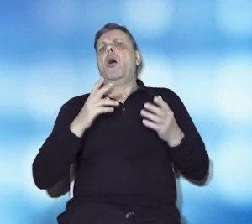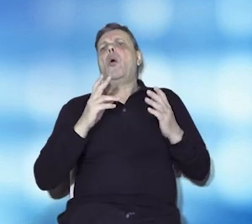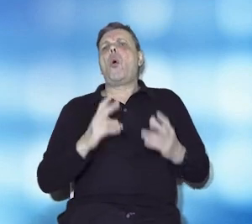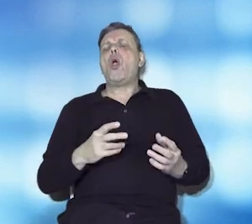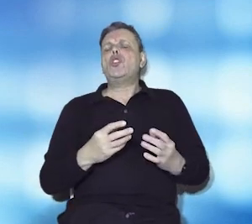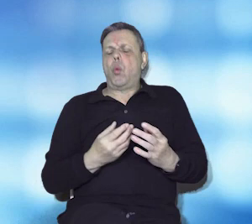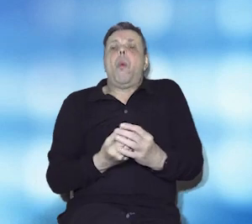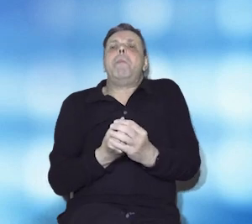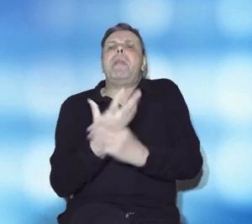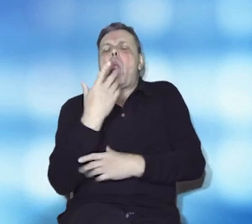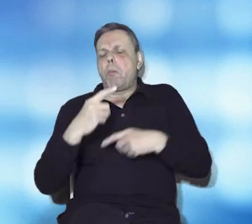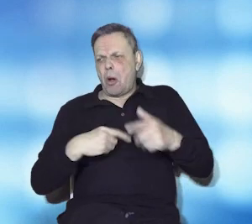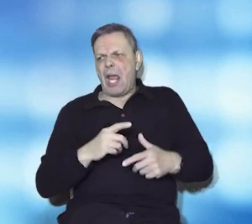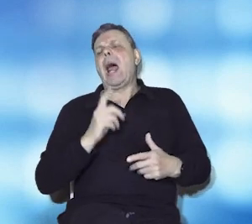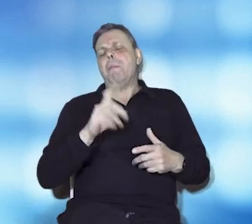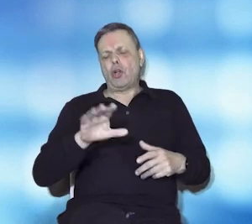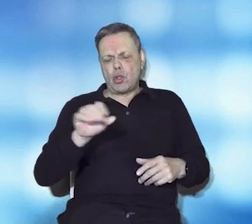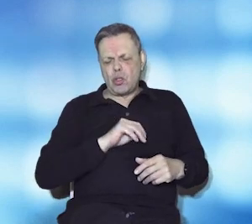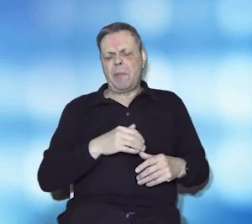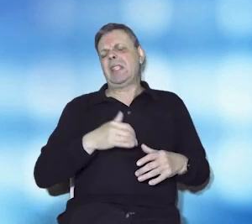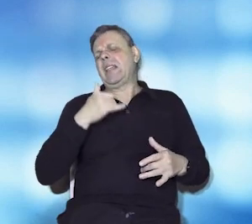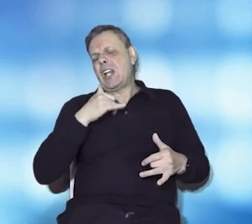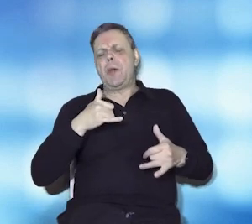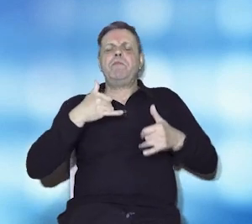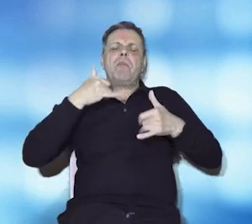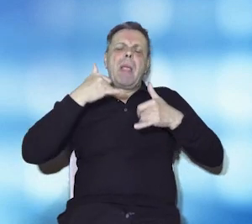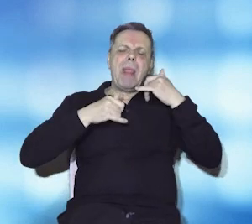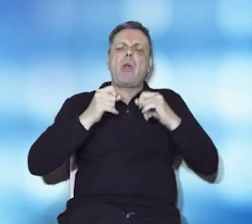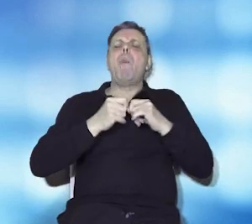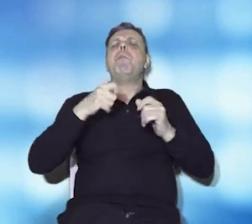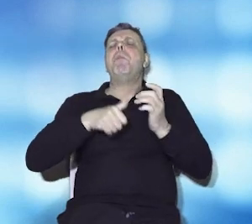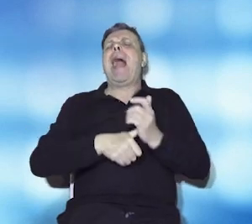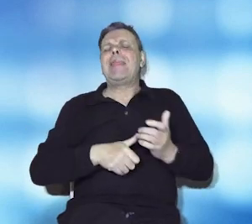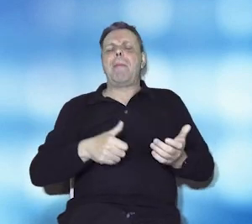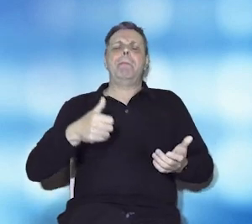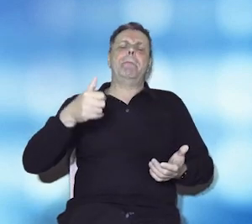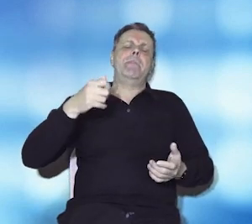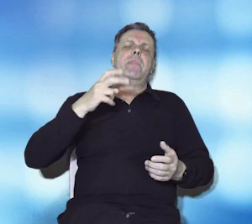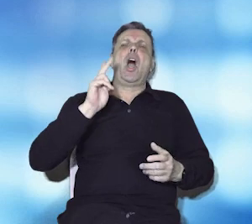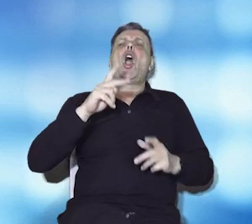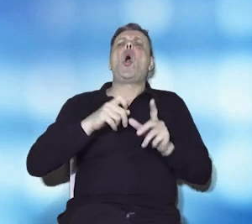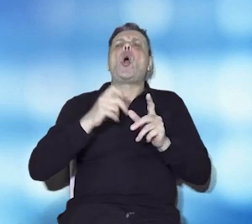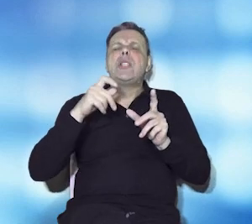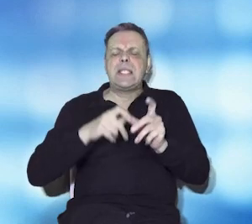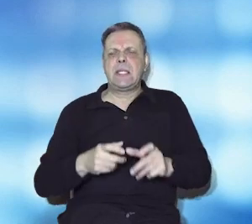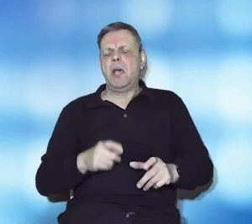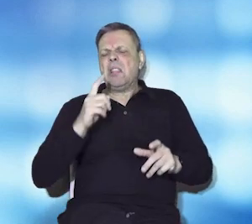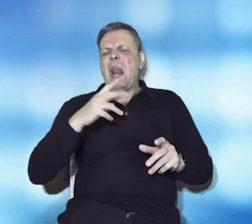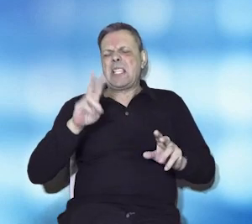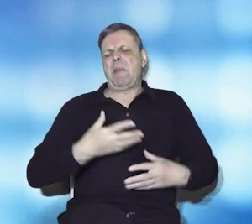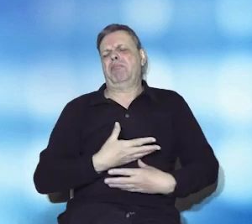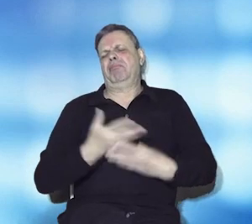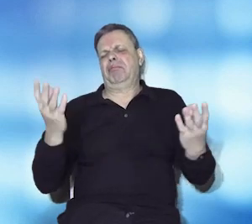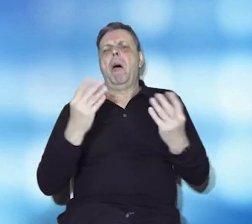biljnog podrijetla. Naprimjer, kokosovo mlijeko, bademovo mlijeko, koji sami ulaze u ove proizvode. Tako da danas postoji široka paleta proizvoda